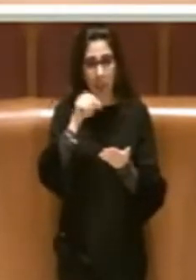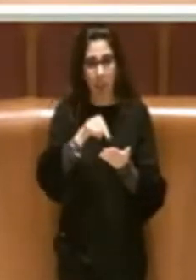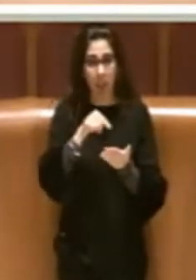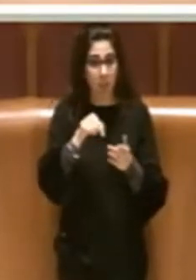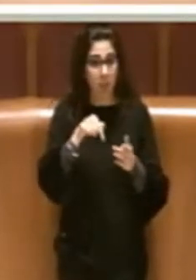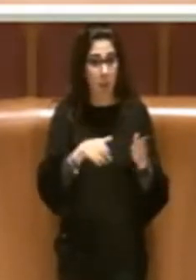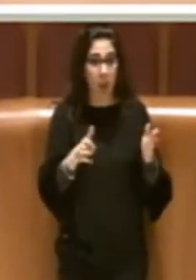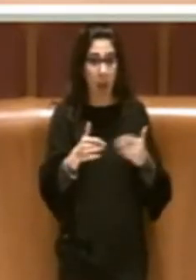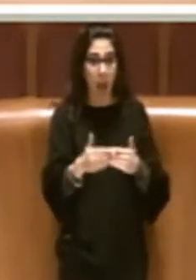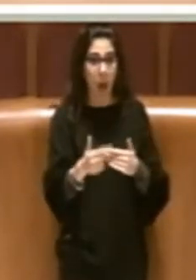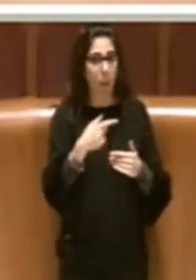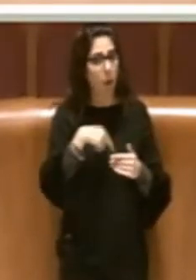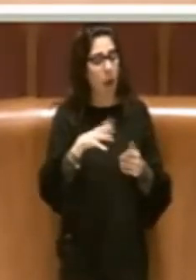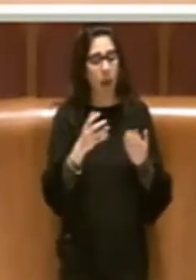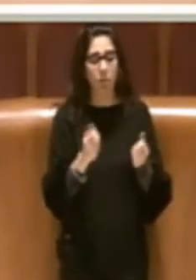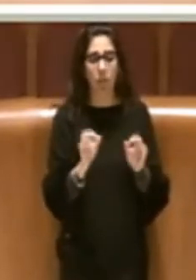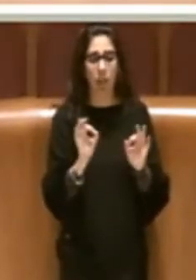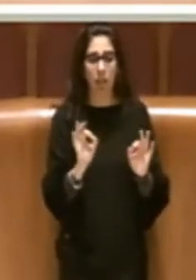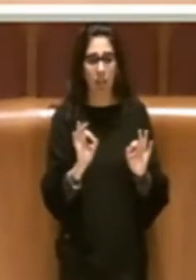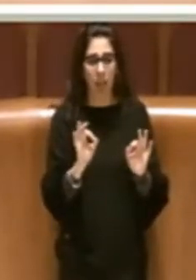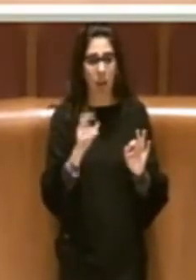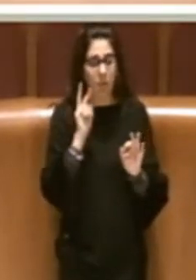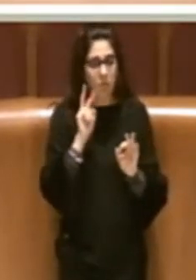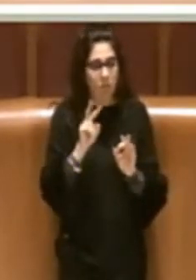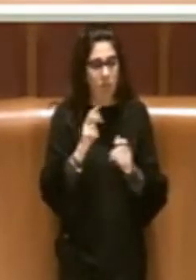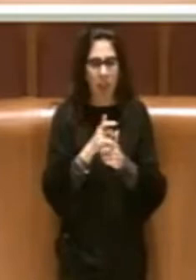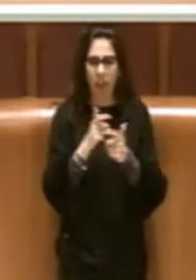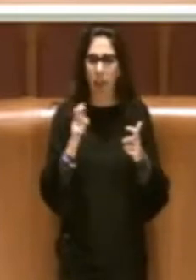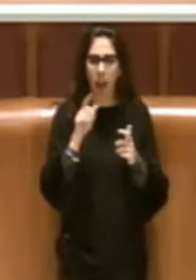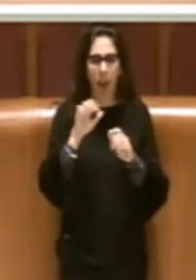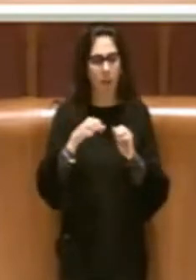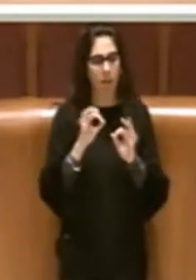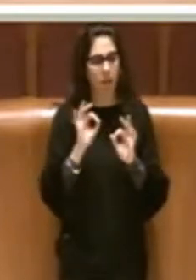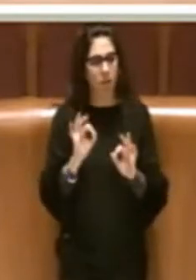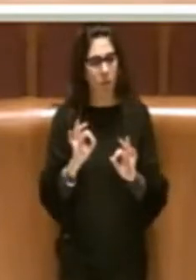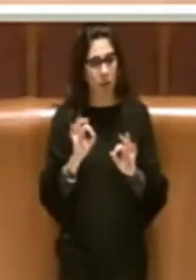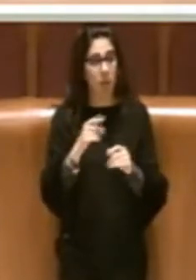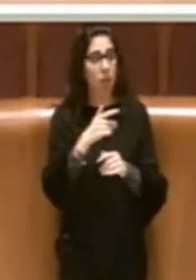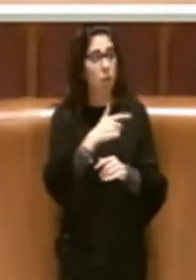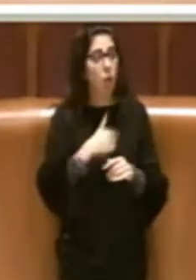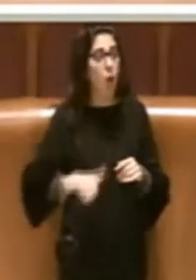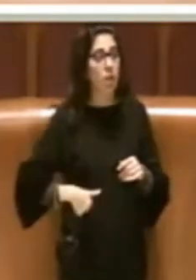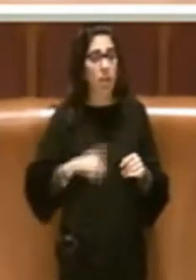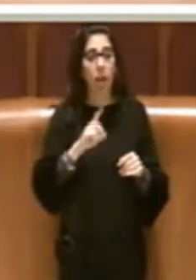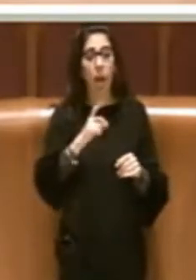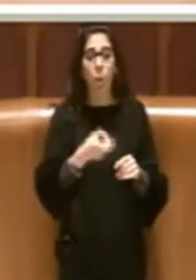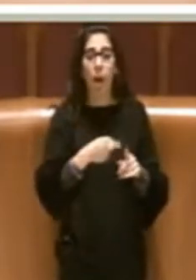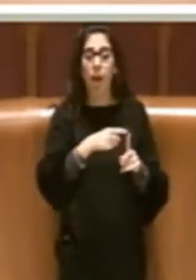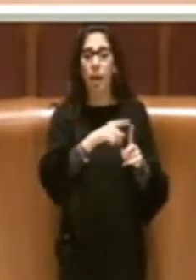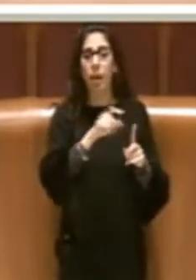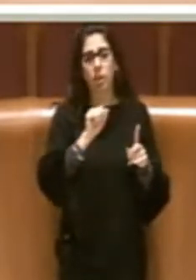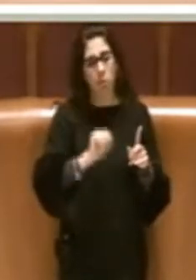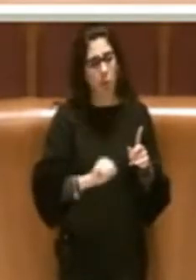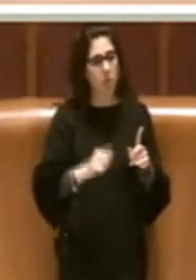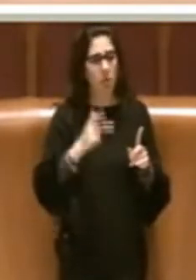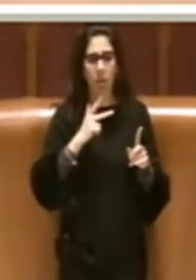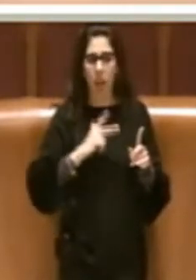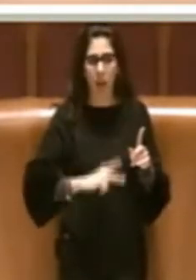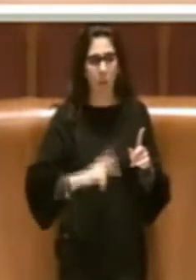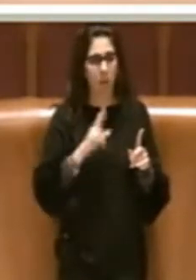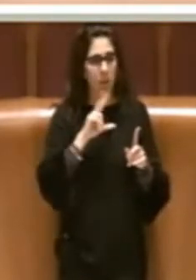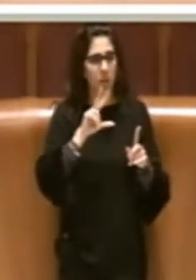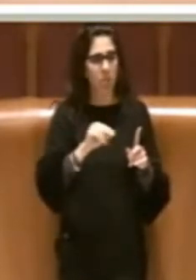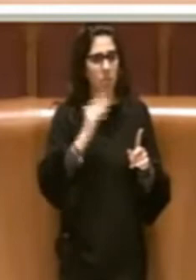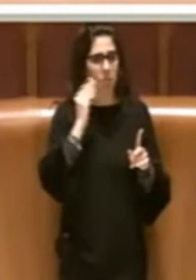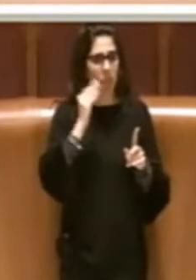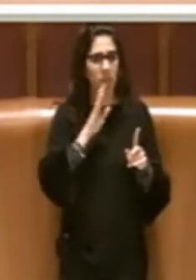riteniamo grave che sia stata fatta un'azione del genere. La consigliera Guerrini poteva tranquillamente esprimere la